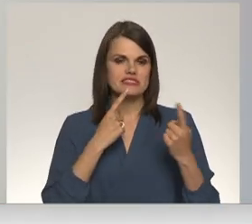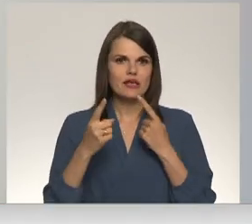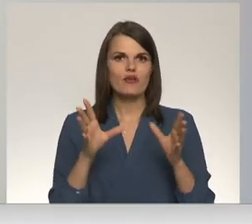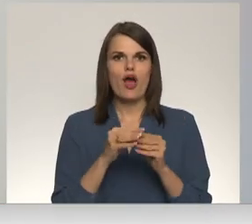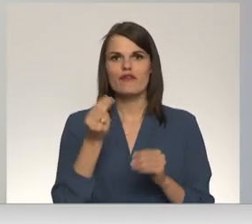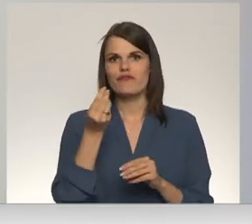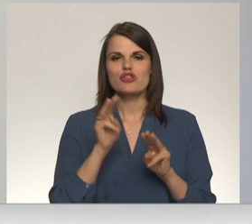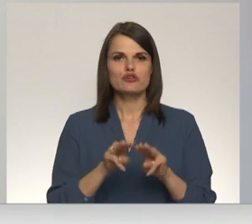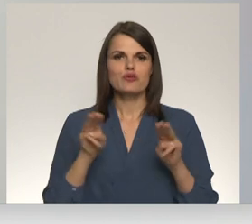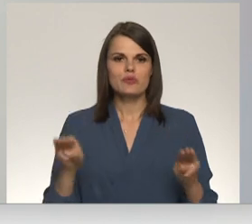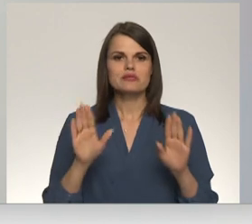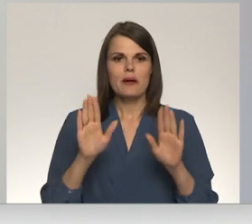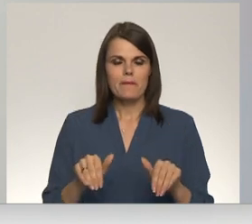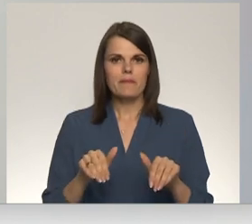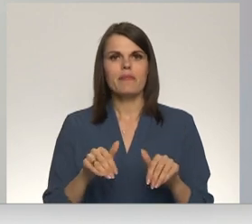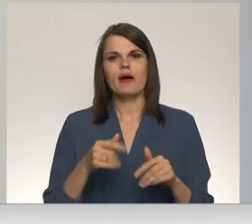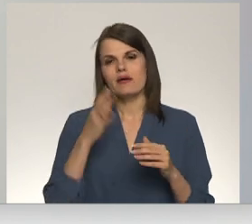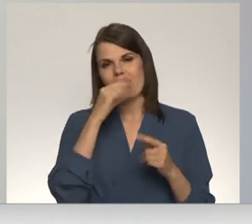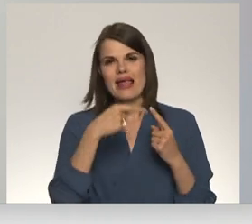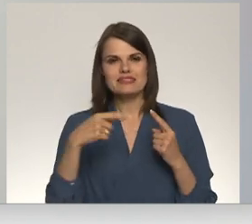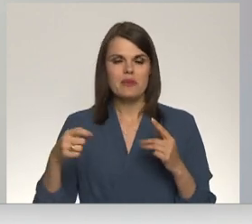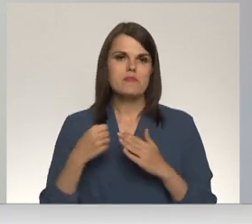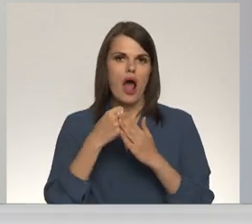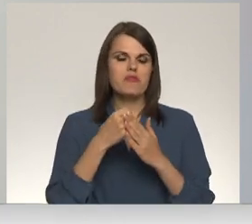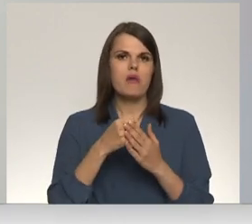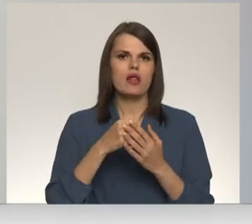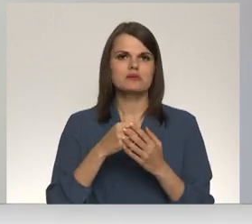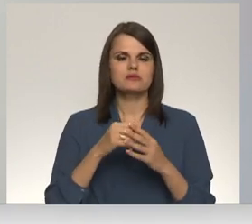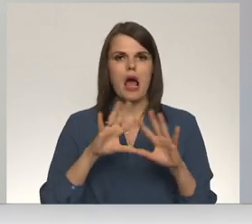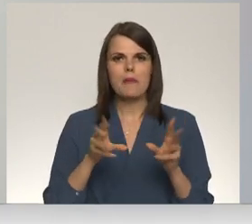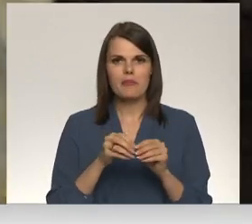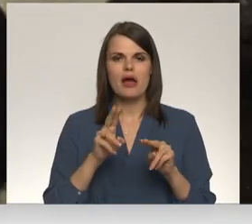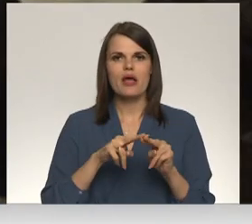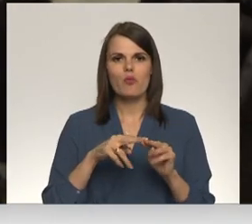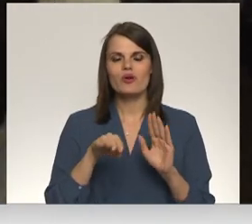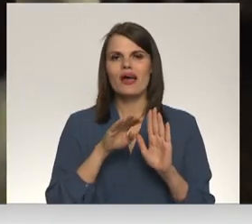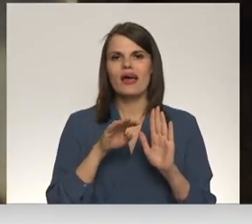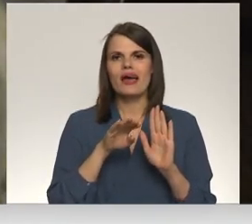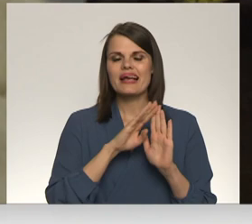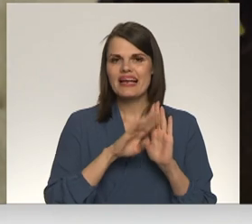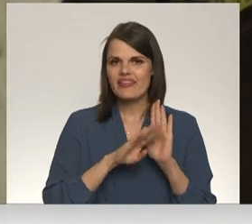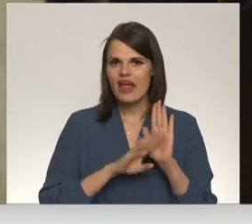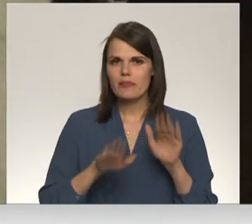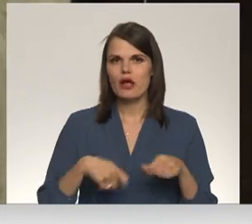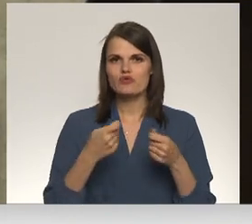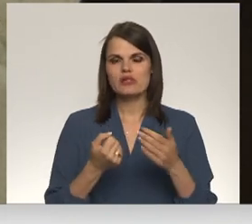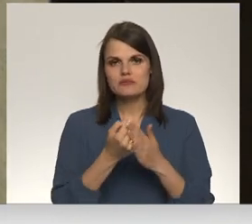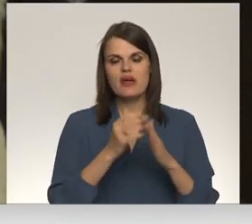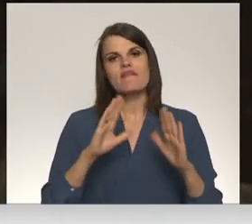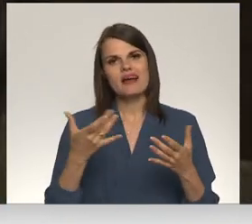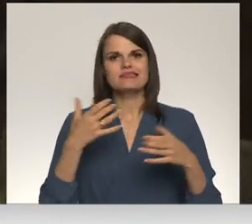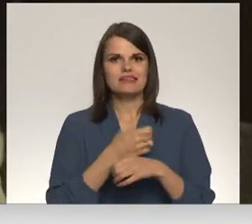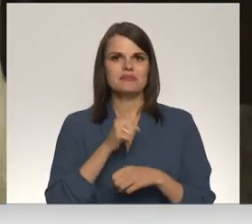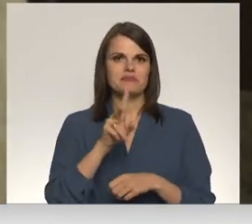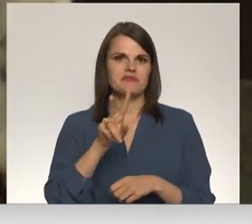Finanšu ministriju par šo te iespējamiem atbalsta apjomiem un atbalsta kritērijiem. Vai samazinās PVN? Šobrīd